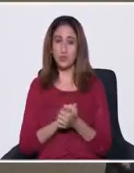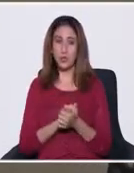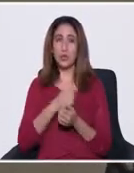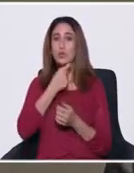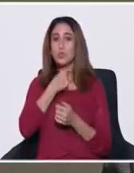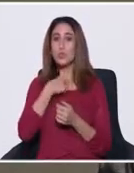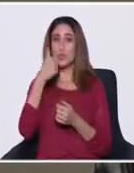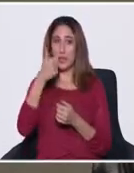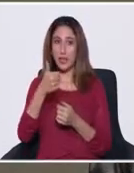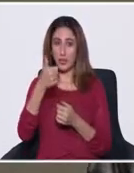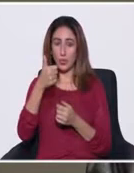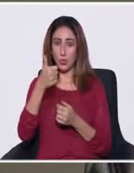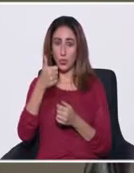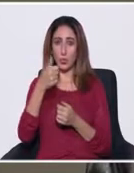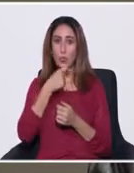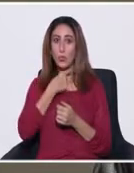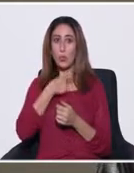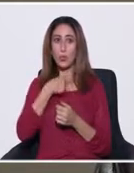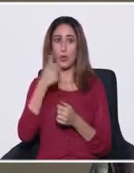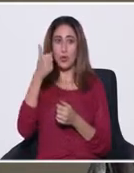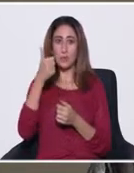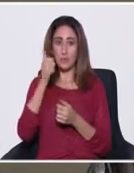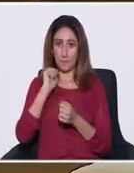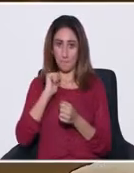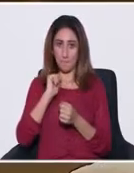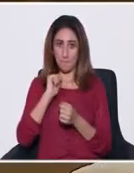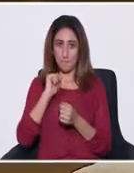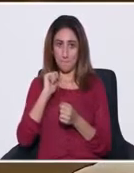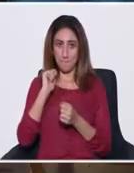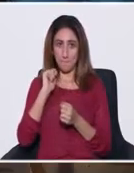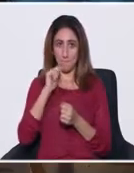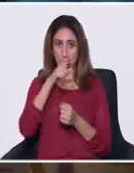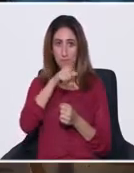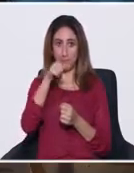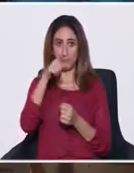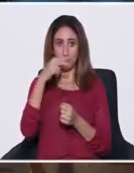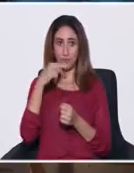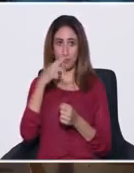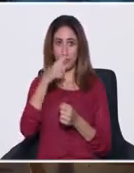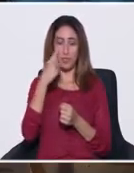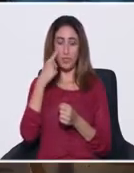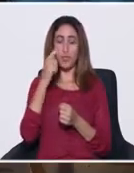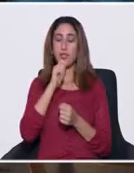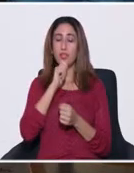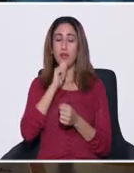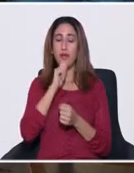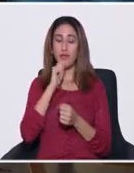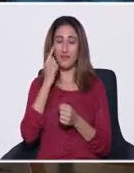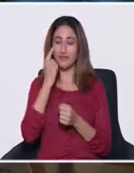صوته حلو لدرجه ممكن تستغل. ايه نوع الاعاقه عند عبد الرحمن؟ ايه عبد الرحمن نظره ضعيف